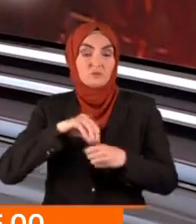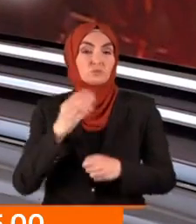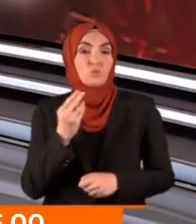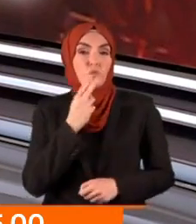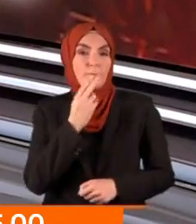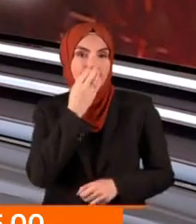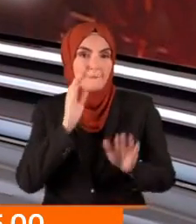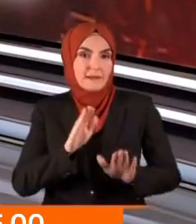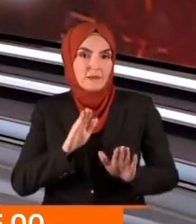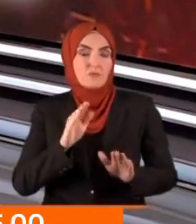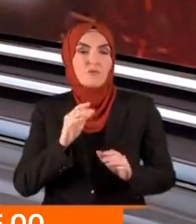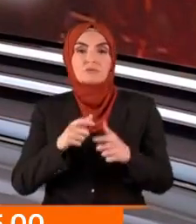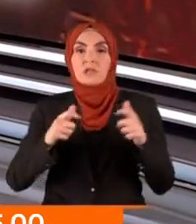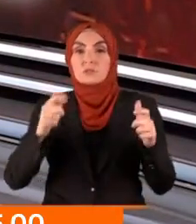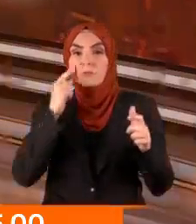o gelişmelerle başlıyor.